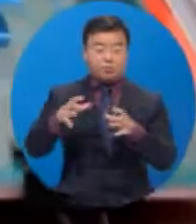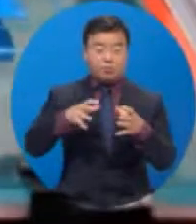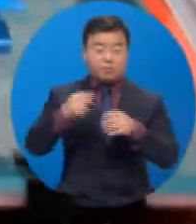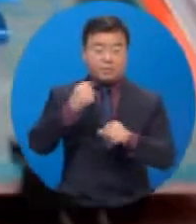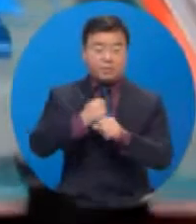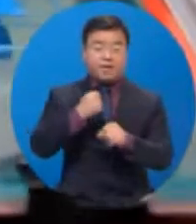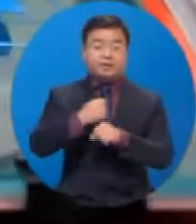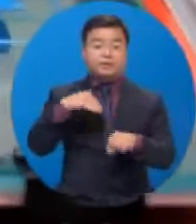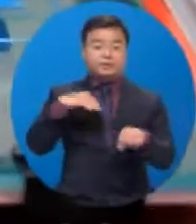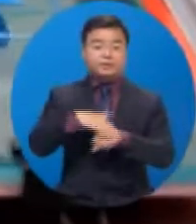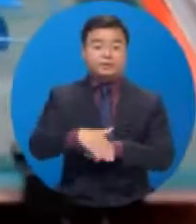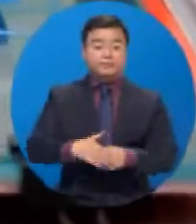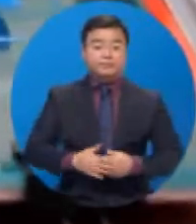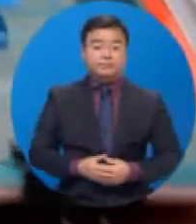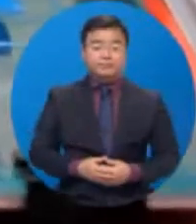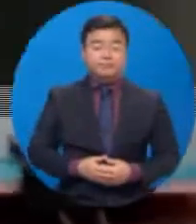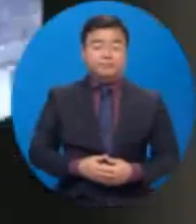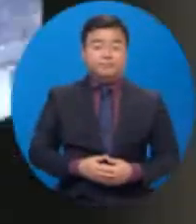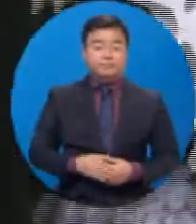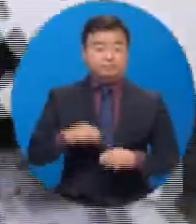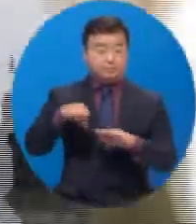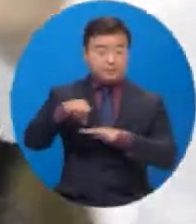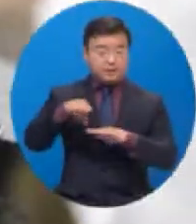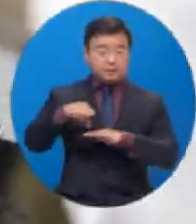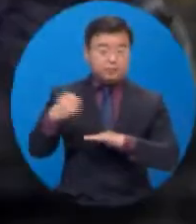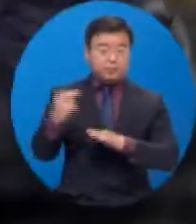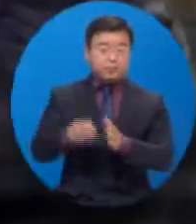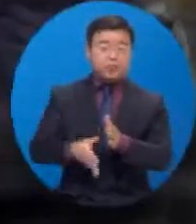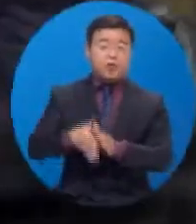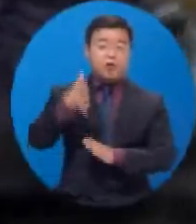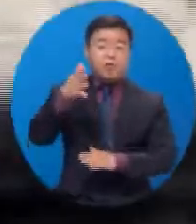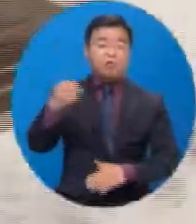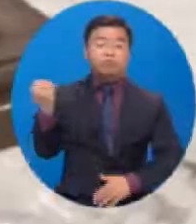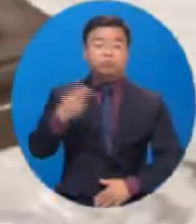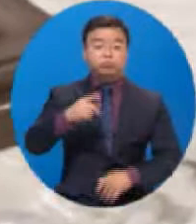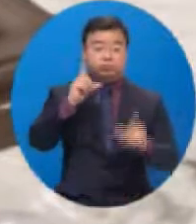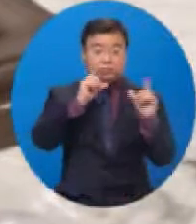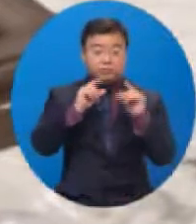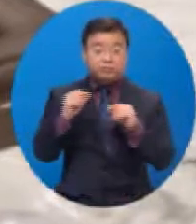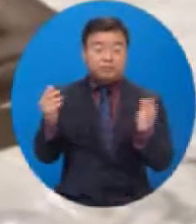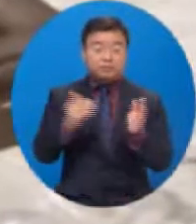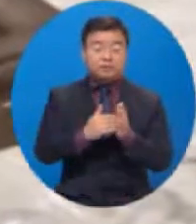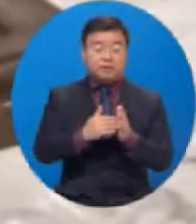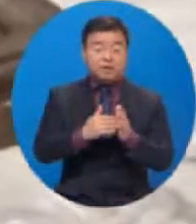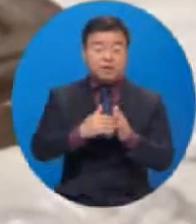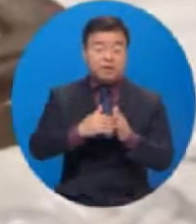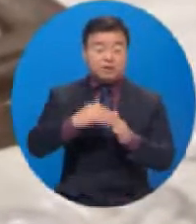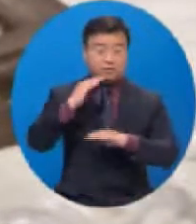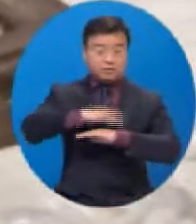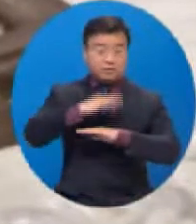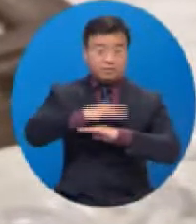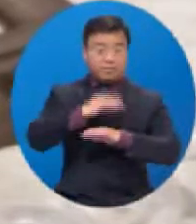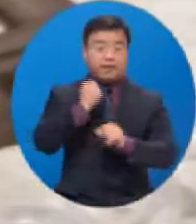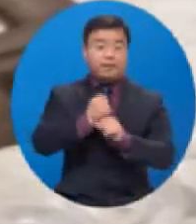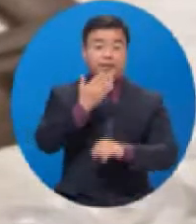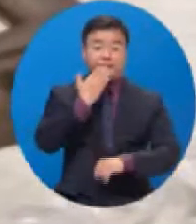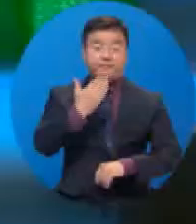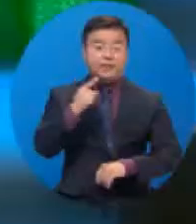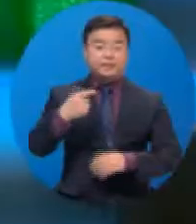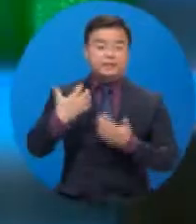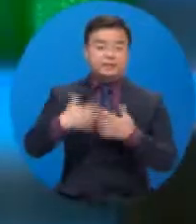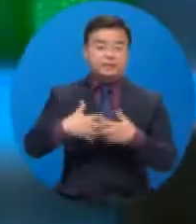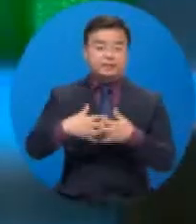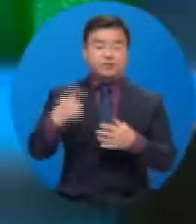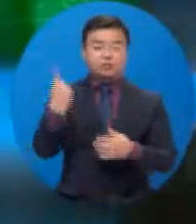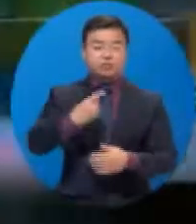기계를 말하는데요. 자동차와 건물, 심지어 음식까지 인쇄할 수 있는 이 기계는